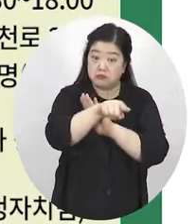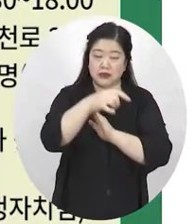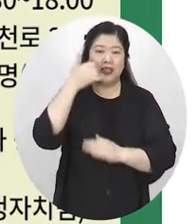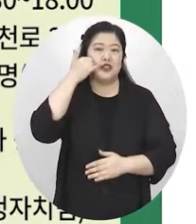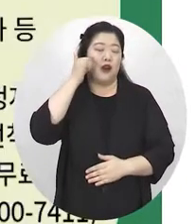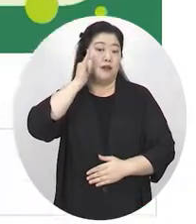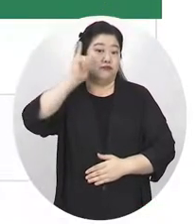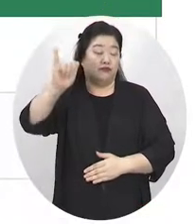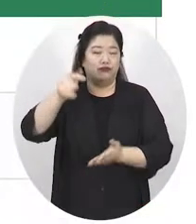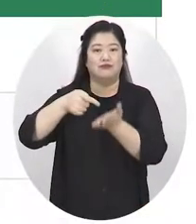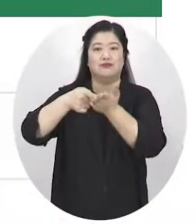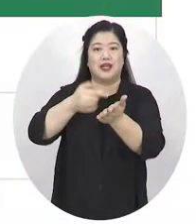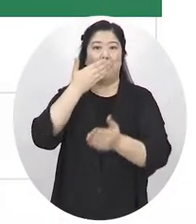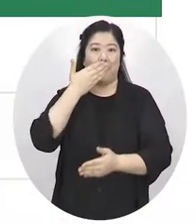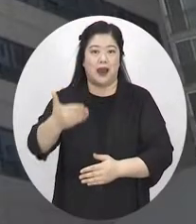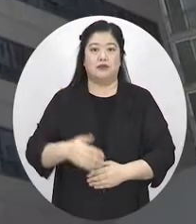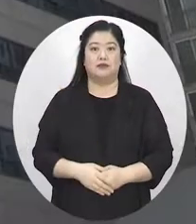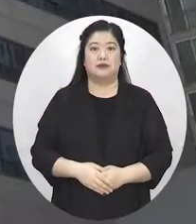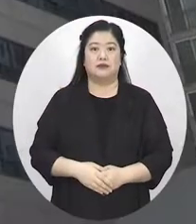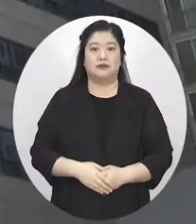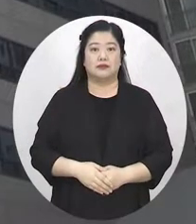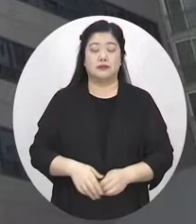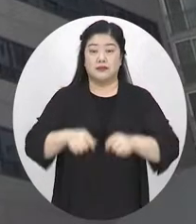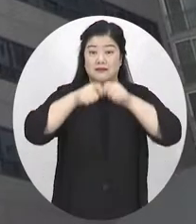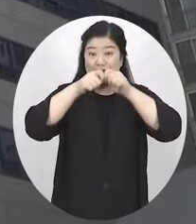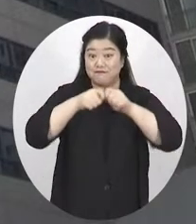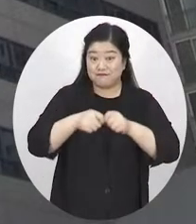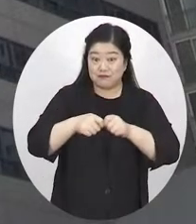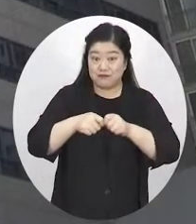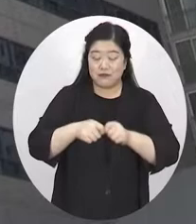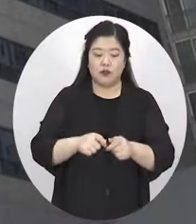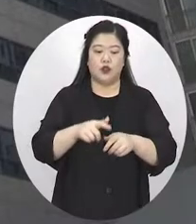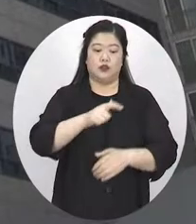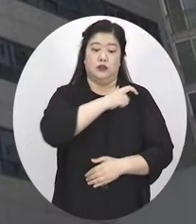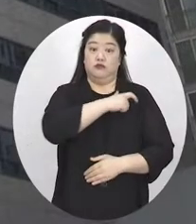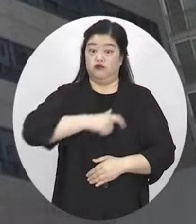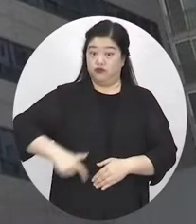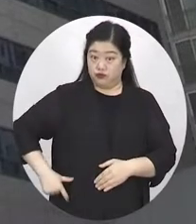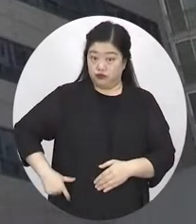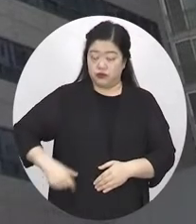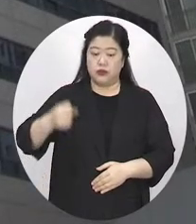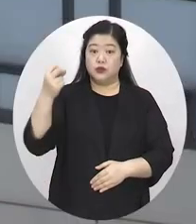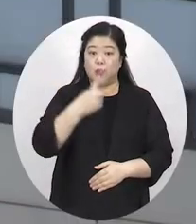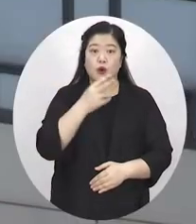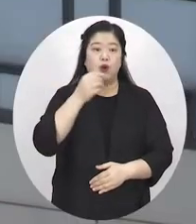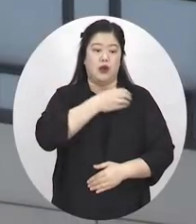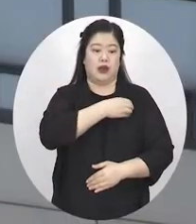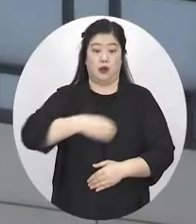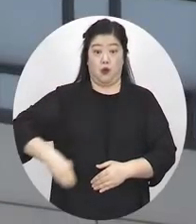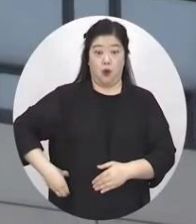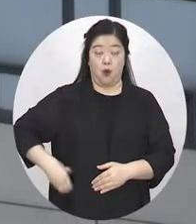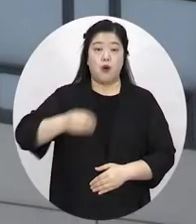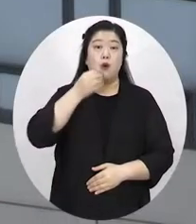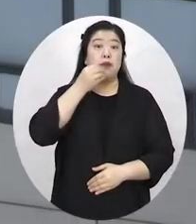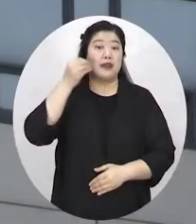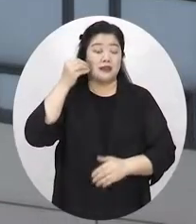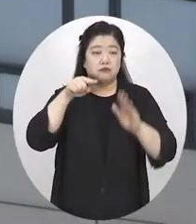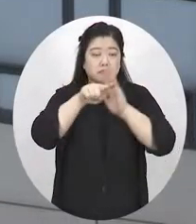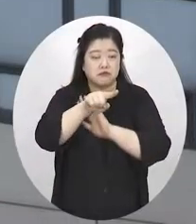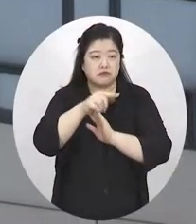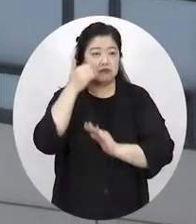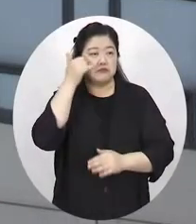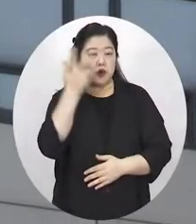동주민센터를 방문하거나 전화로 신청하면 됩니다. 보다 더 자세한 사항은 각동 주민센터 또는